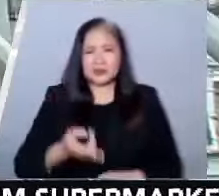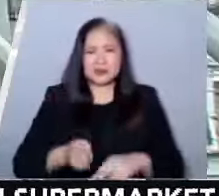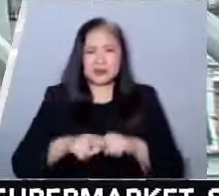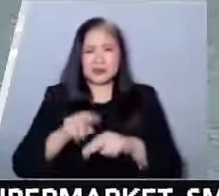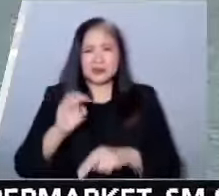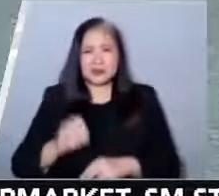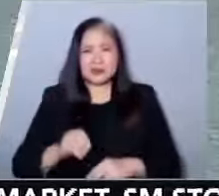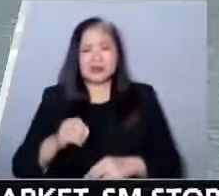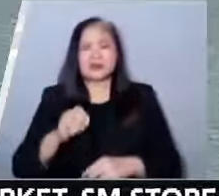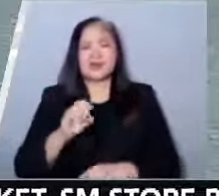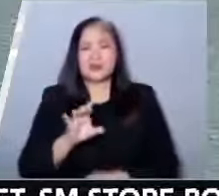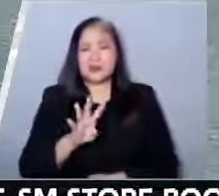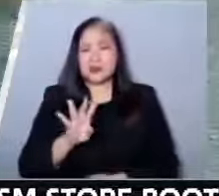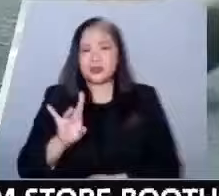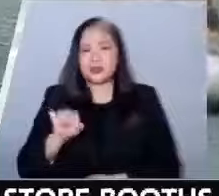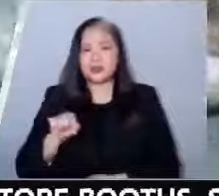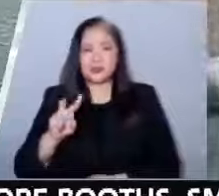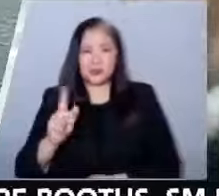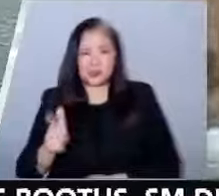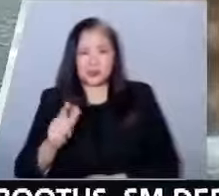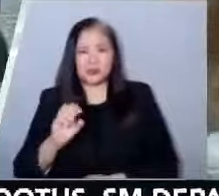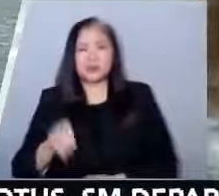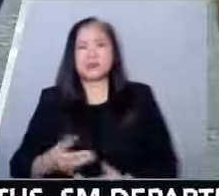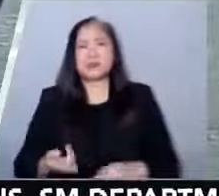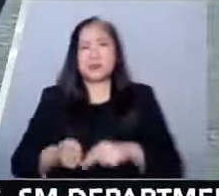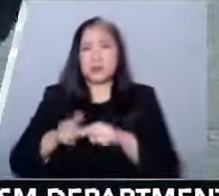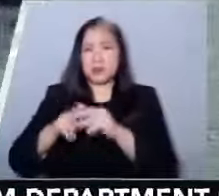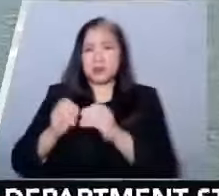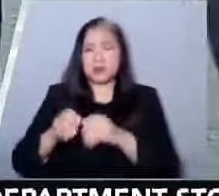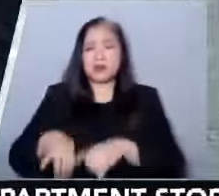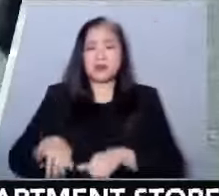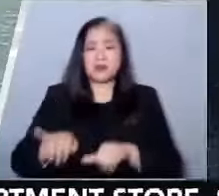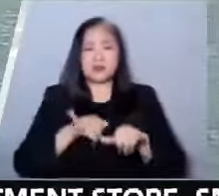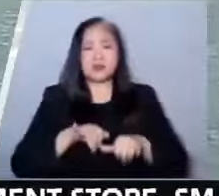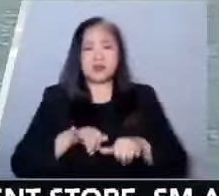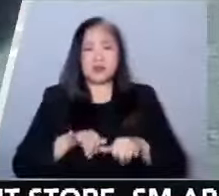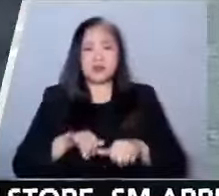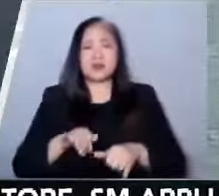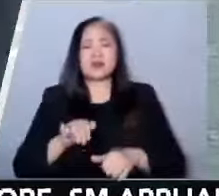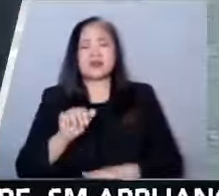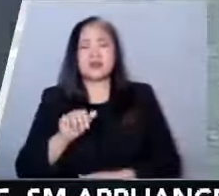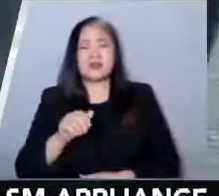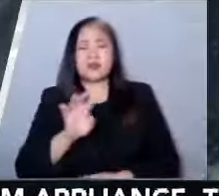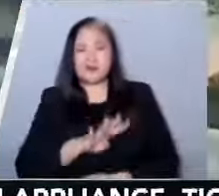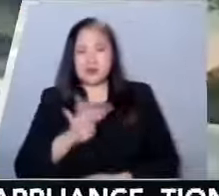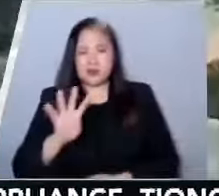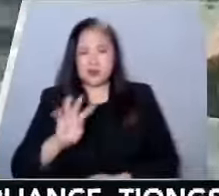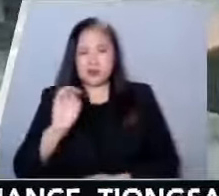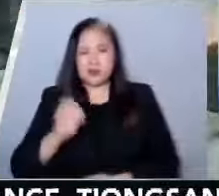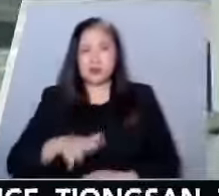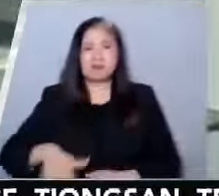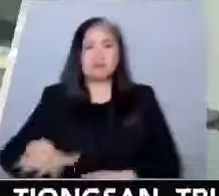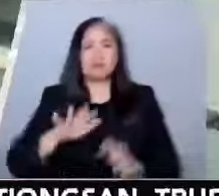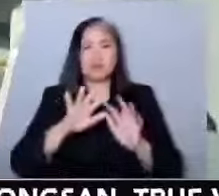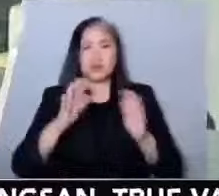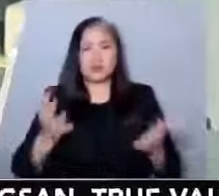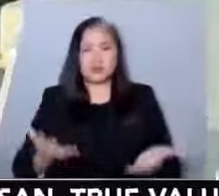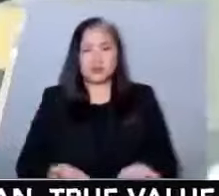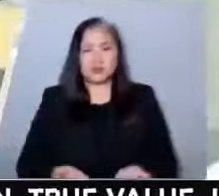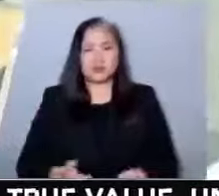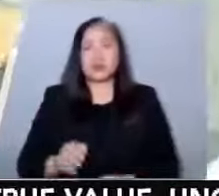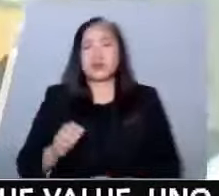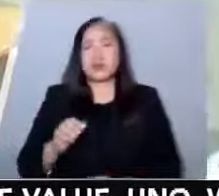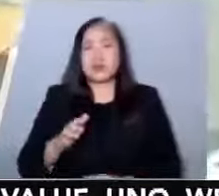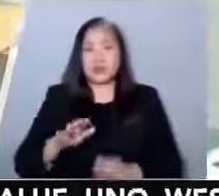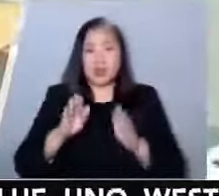Pilipinas mas mataas kaysa sa average adolescent birth rate na 44 sa buong mundo at 33.5